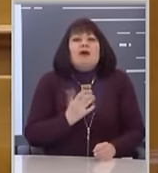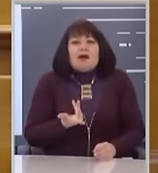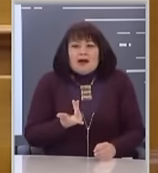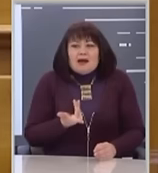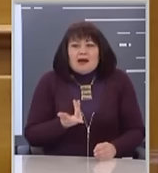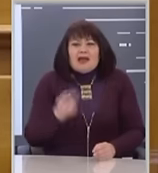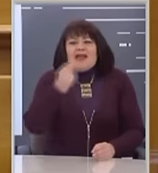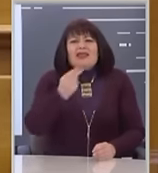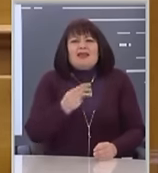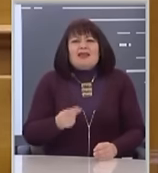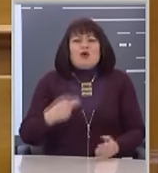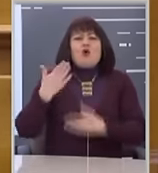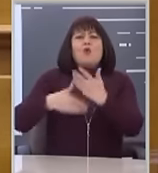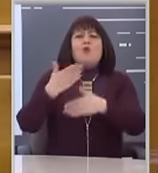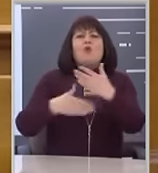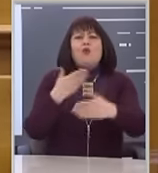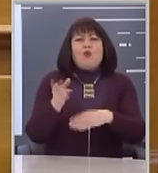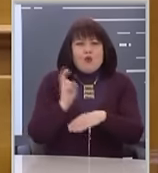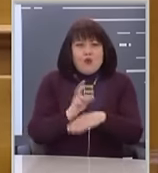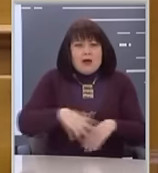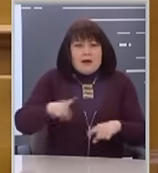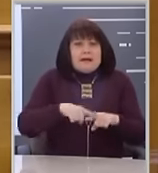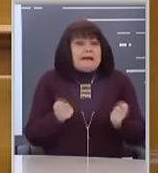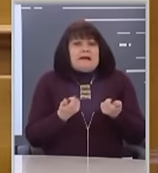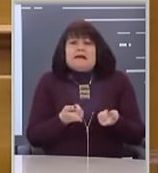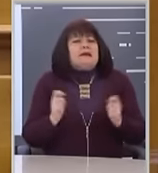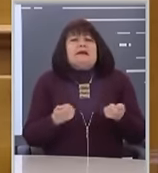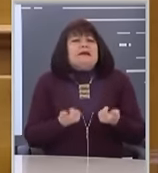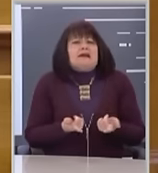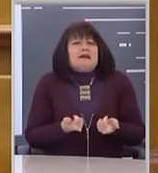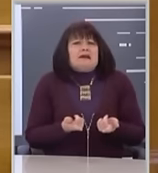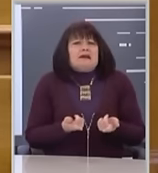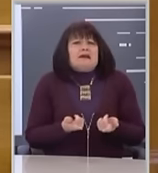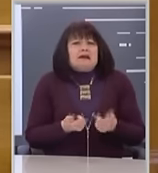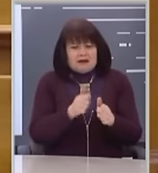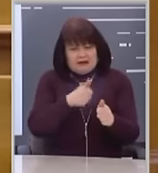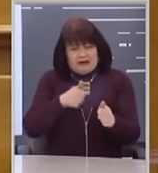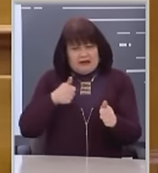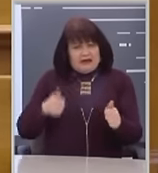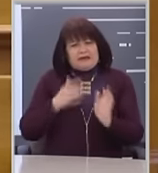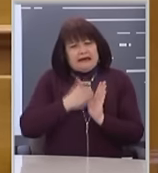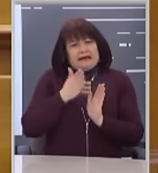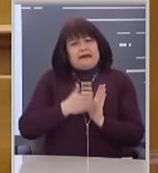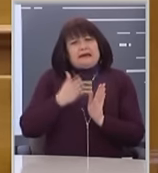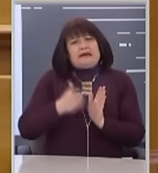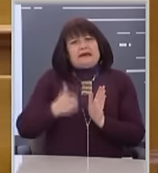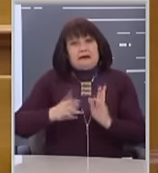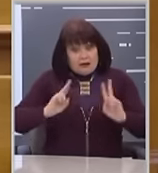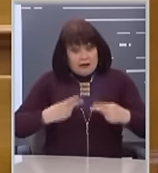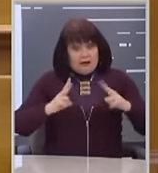από υποθέσεις που για χρόνια απασχολούν τον ελληνικό λαό πάρουν μια σειρά να μπαίνουν στο